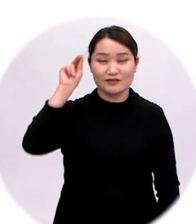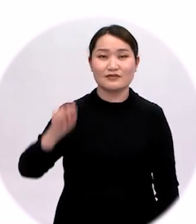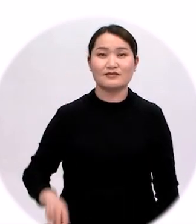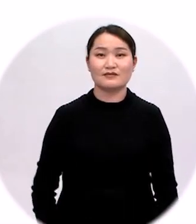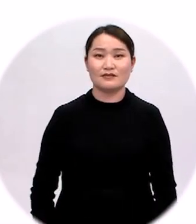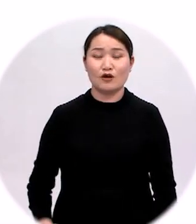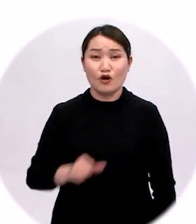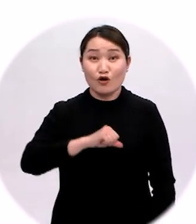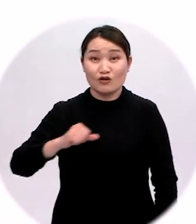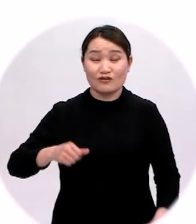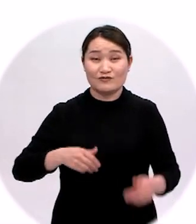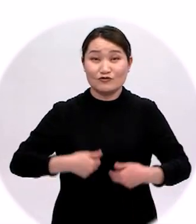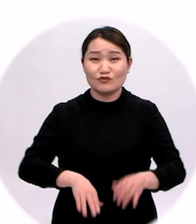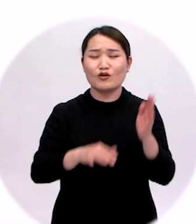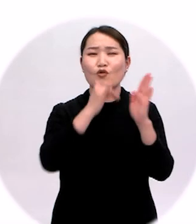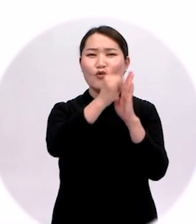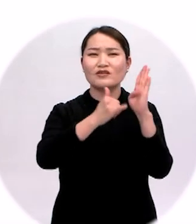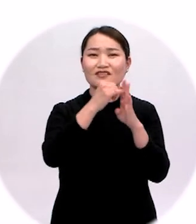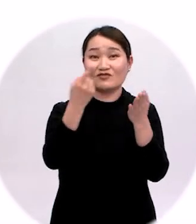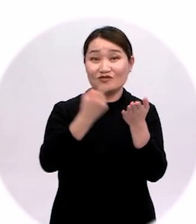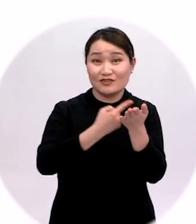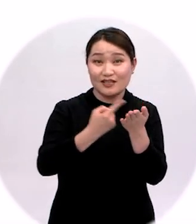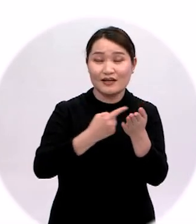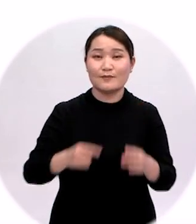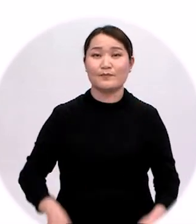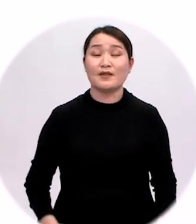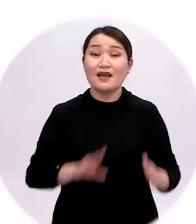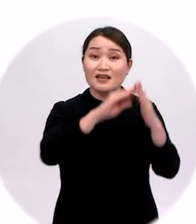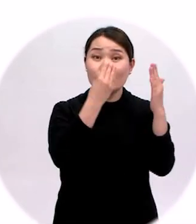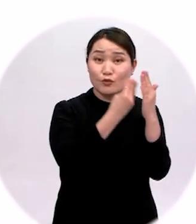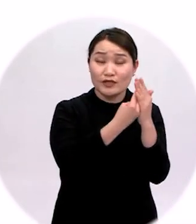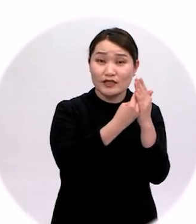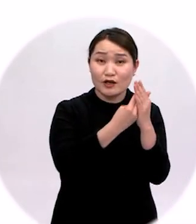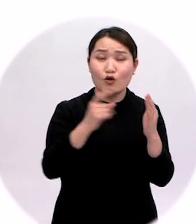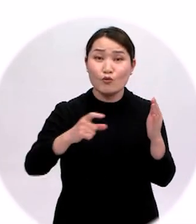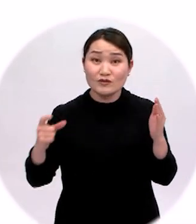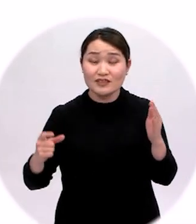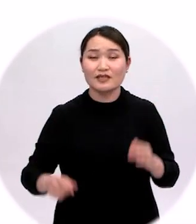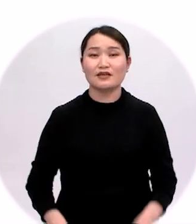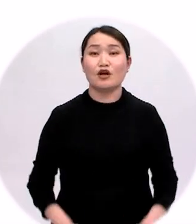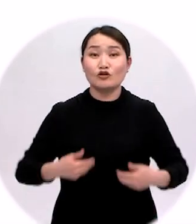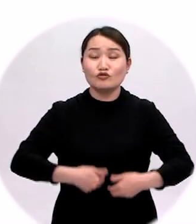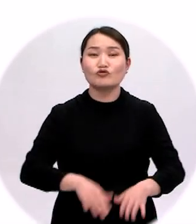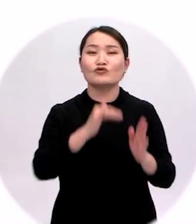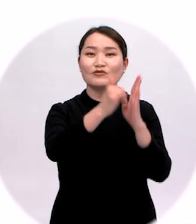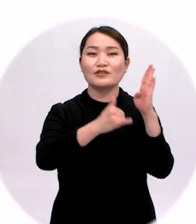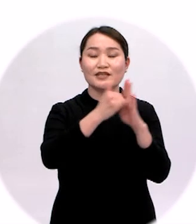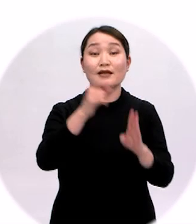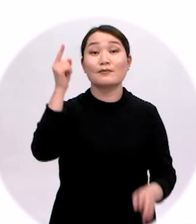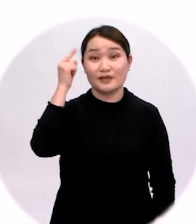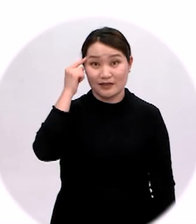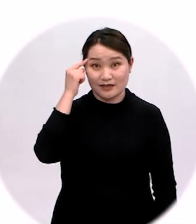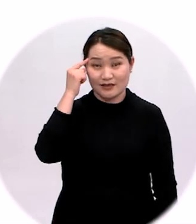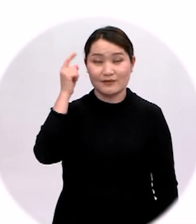үйлрэлийн зургийг зурж будаарай. 3. Гэр бүлийнхнийхээ төрсөн үйлрэлийг мэдээрэй.